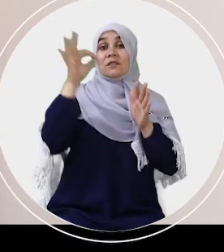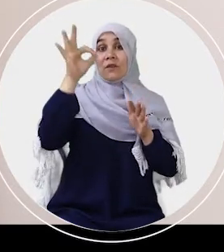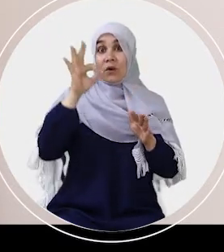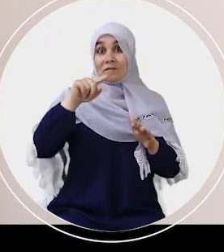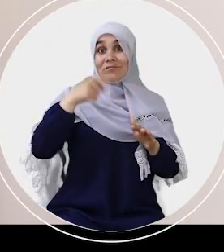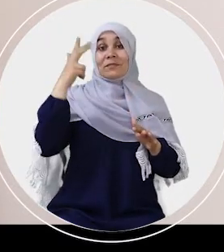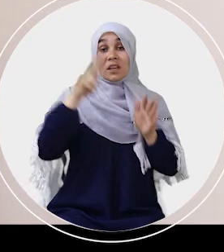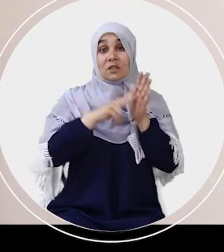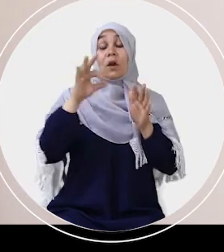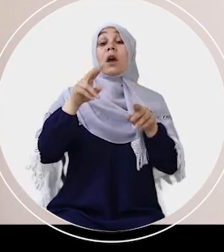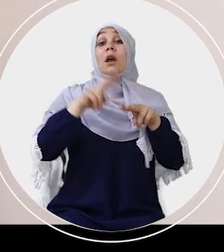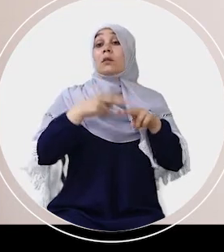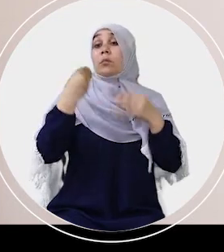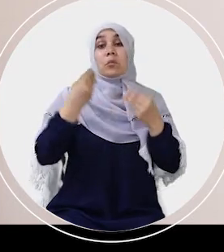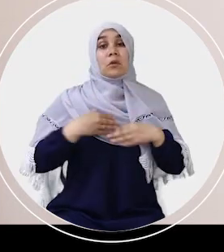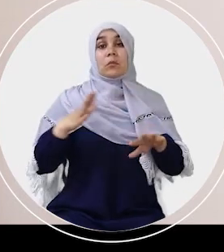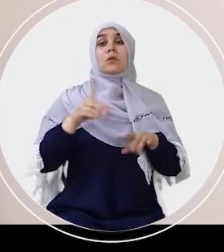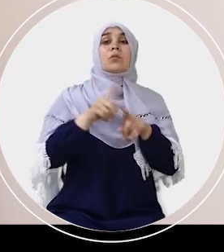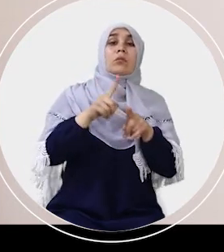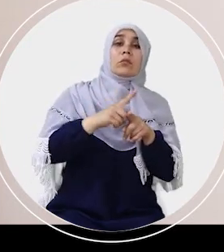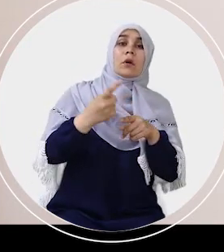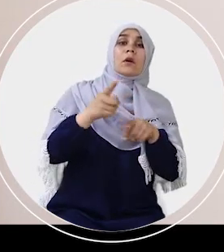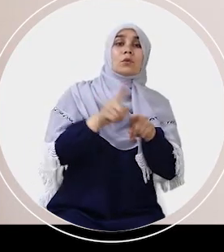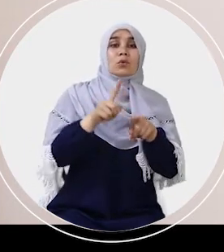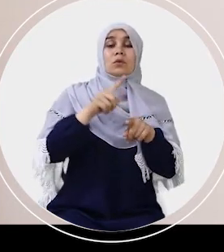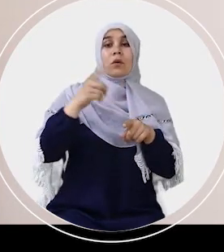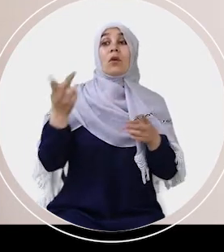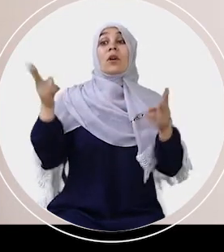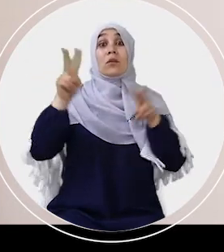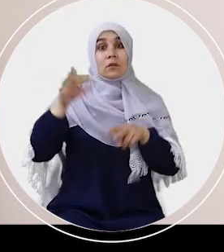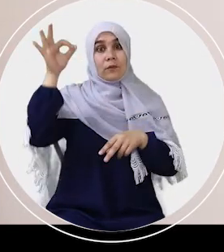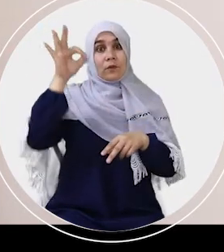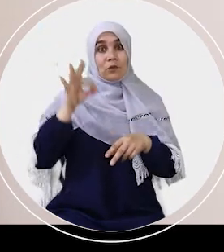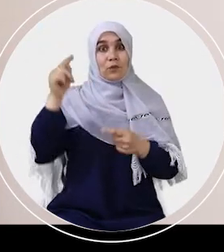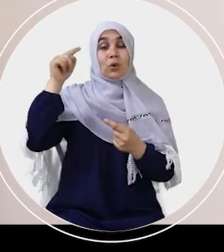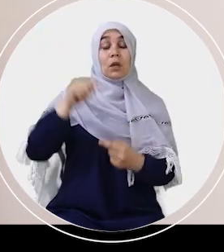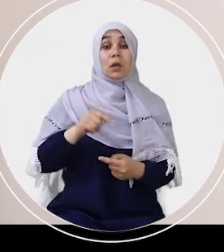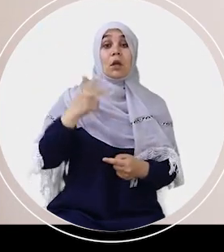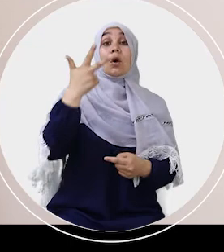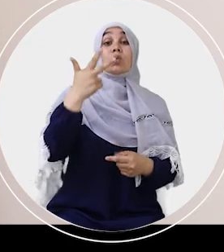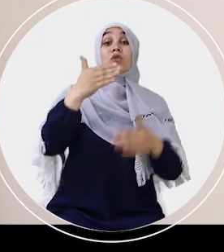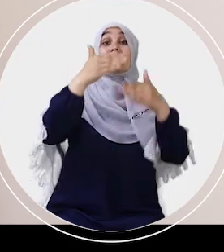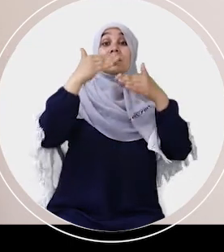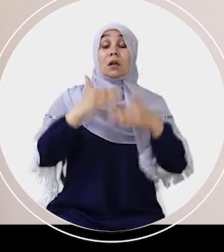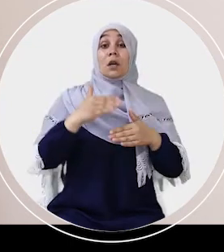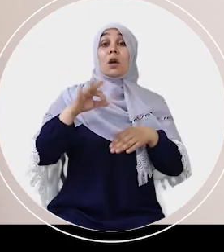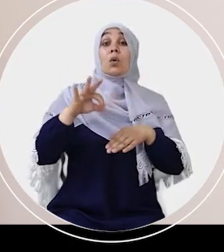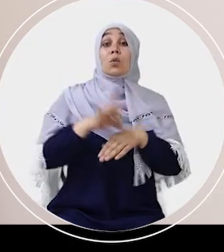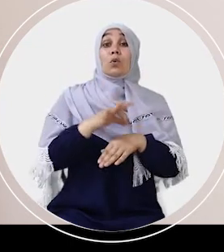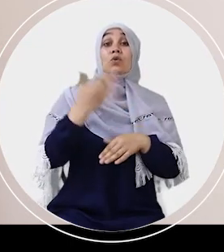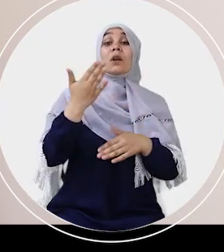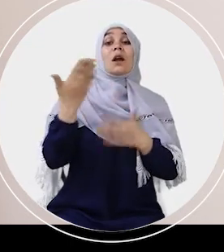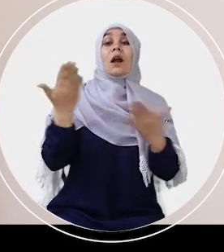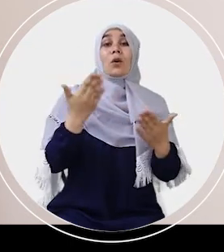70.8% va bermaydi yoki shart qo'yadiki qolgan foizda to'g'ri keladi. Endi uchinchi savol. Turmush o'rtog'ingizning